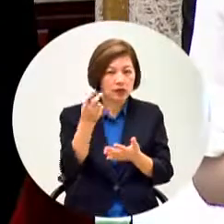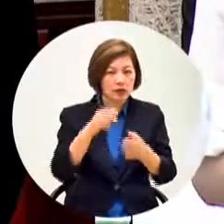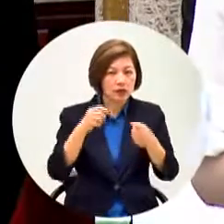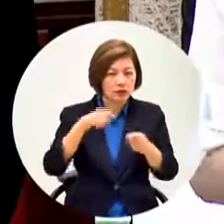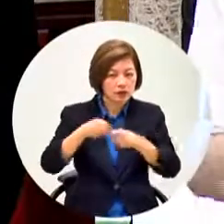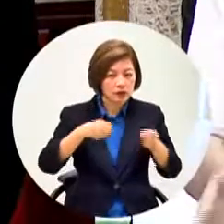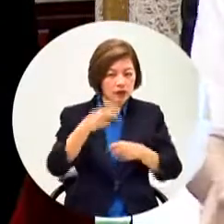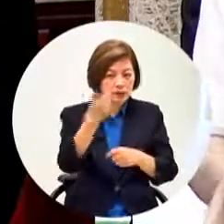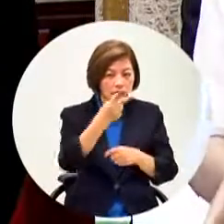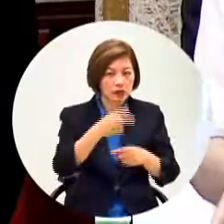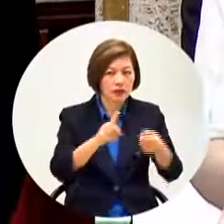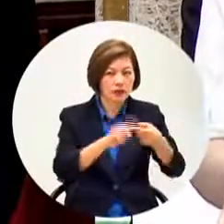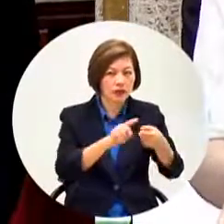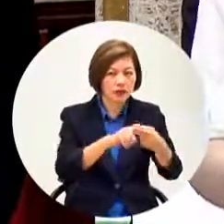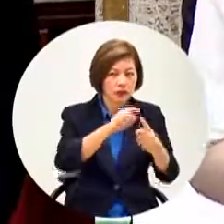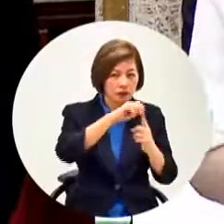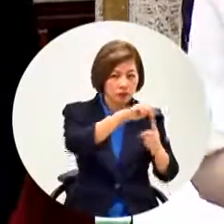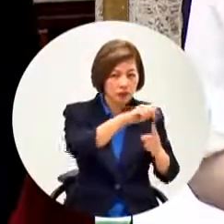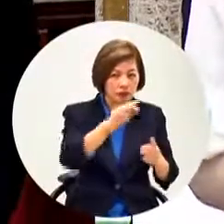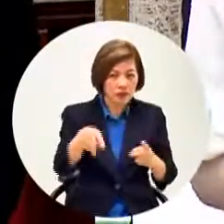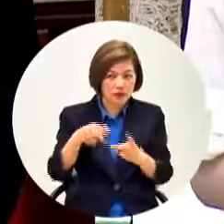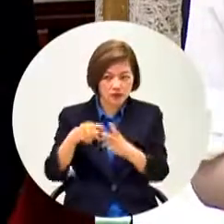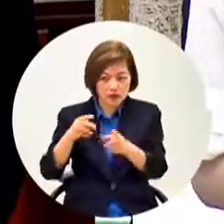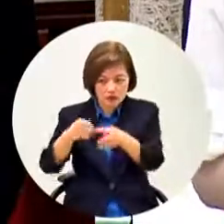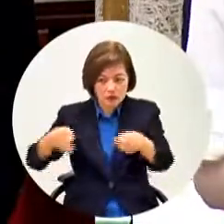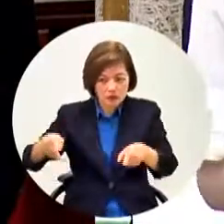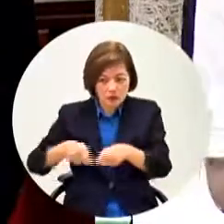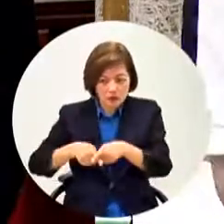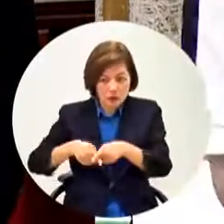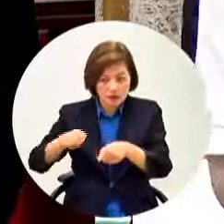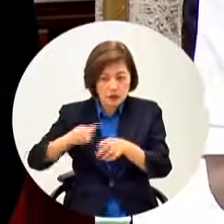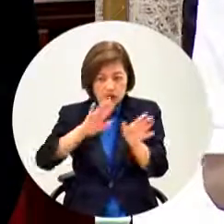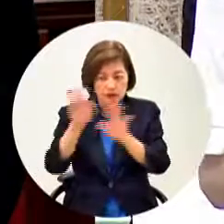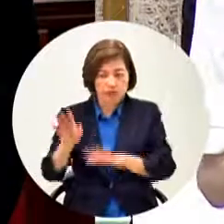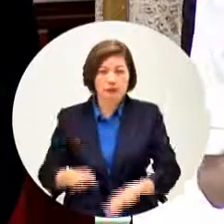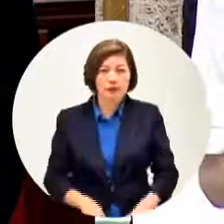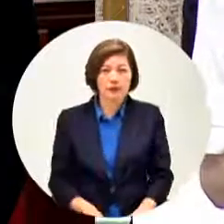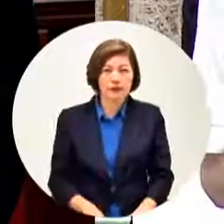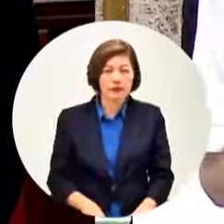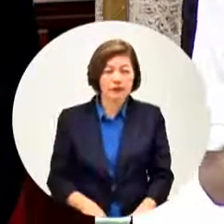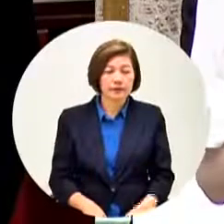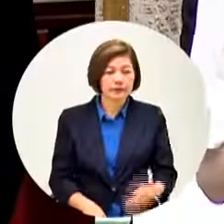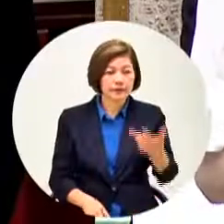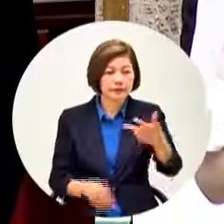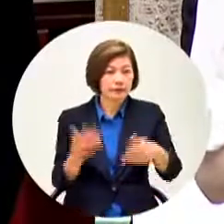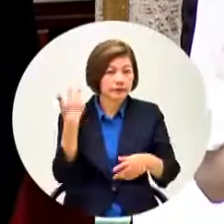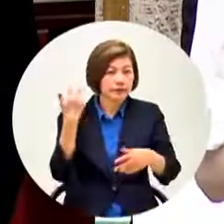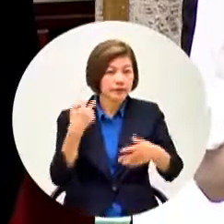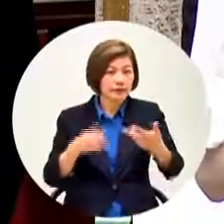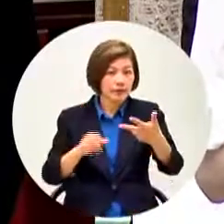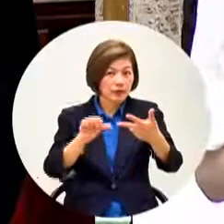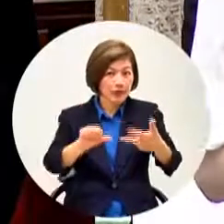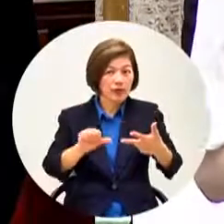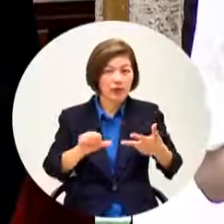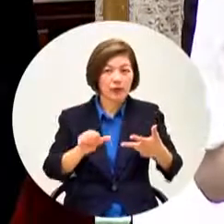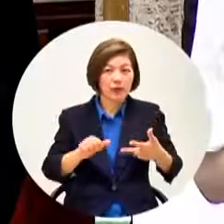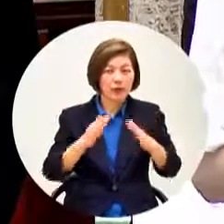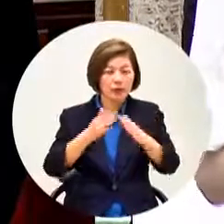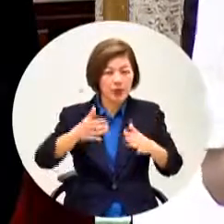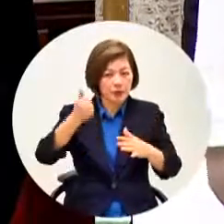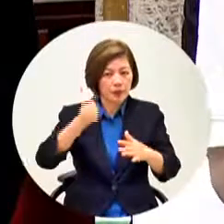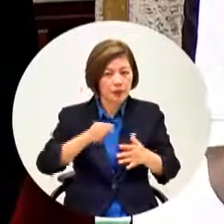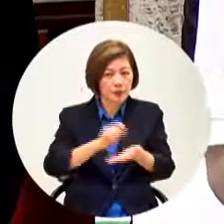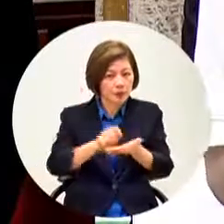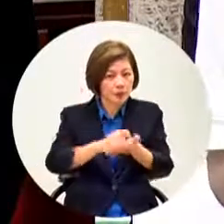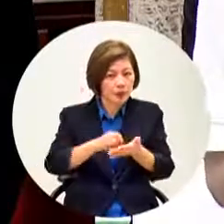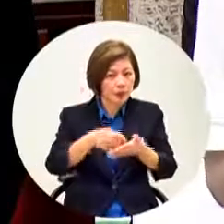式的交流道，那另外一个是钻石型。那在上礼拜五市长已经批了，我们会把正式我们市府的意见，